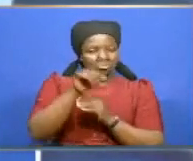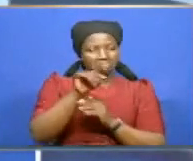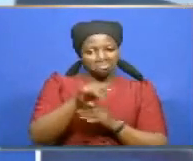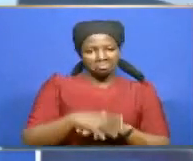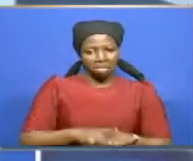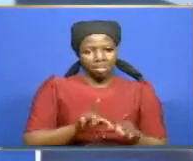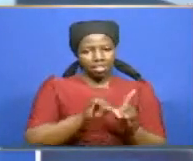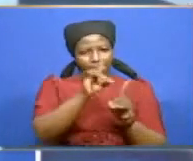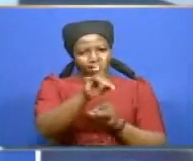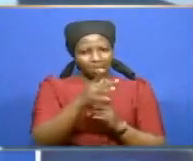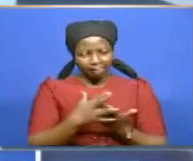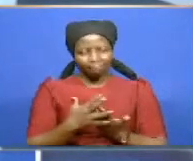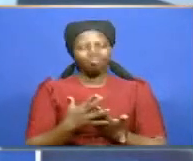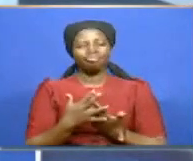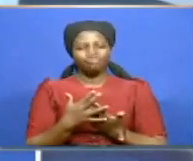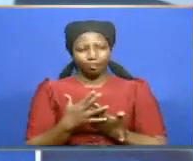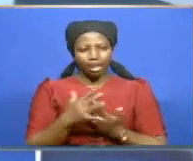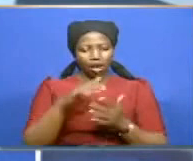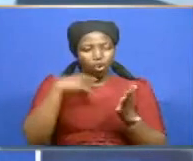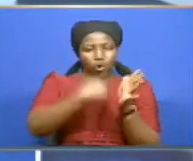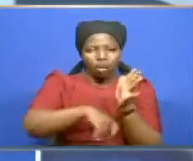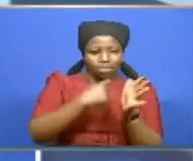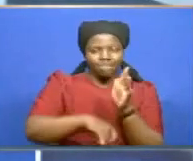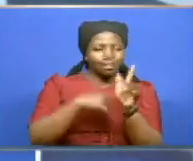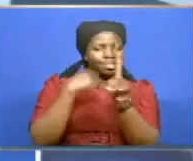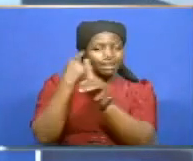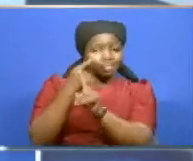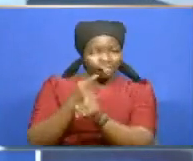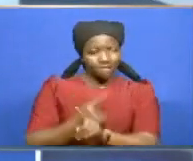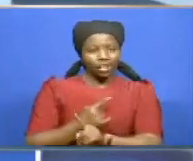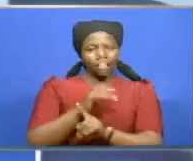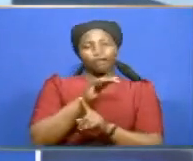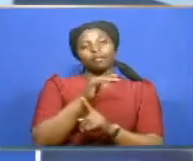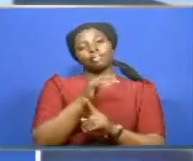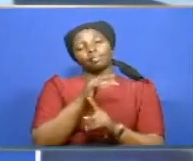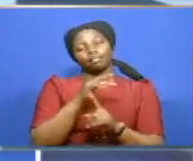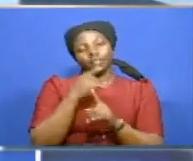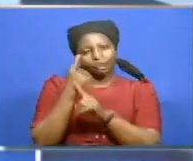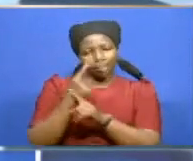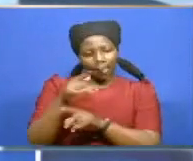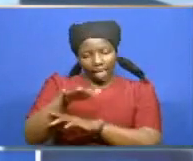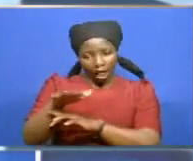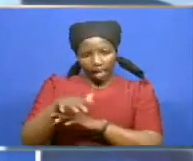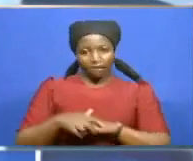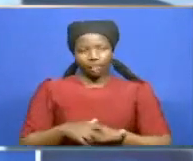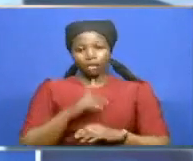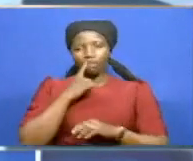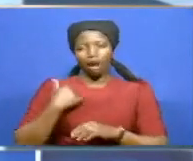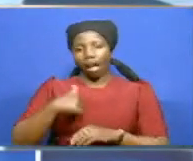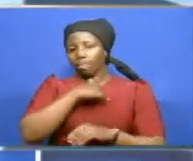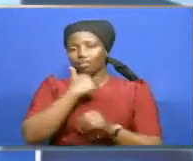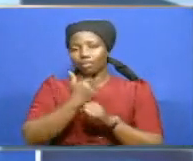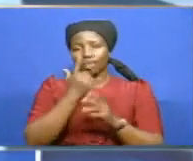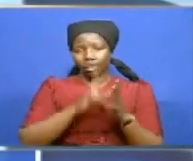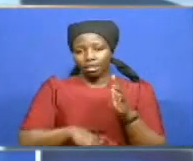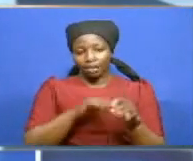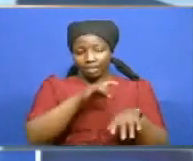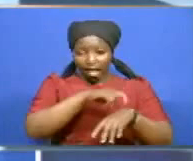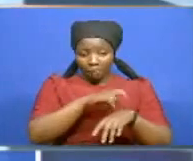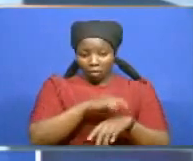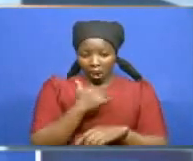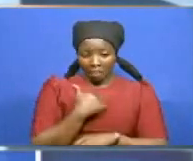are different from the, across the board. So what we do is that once you